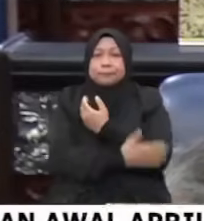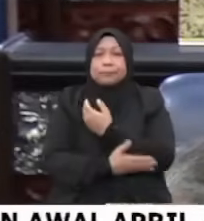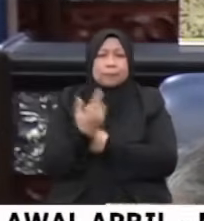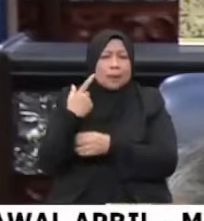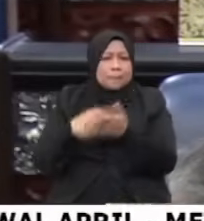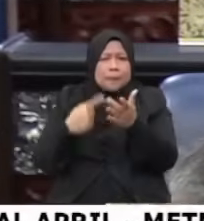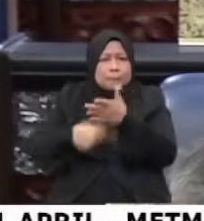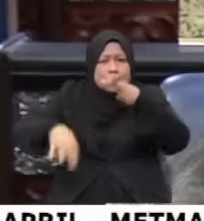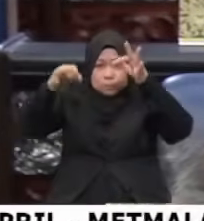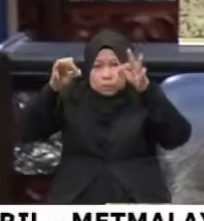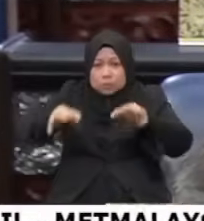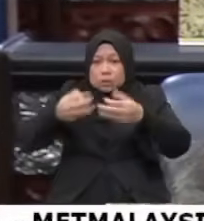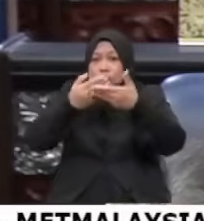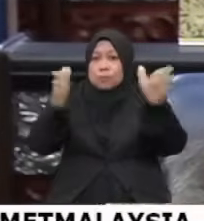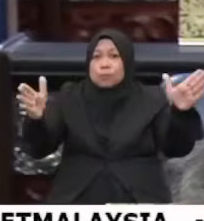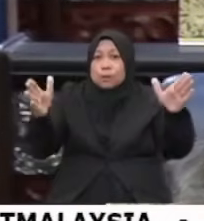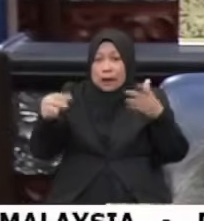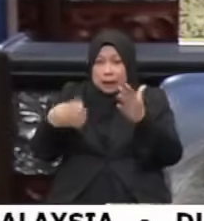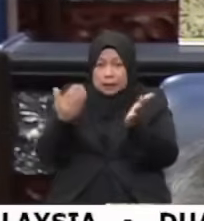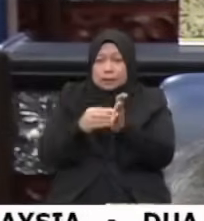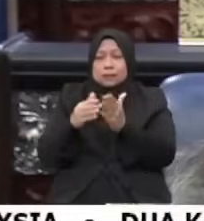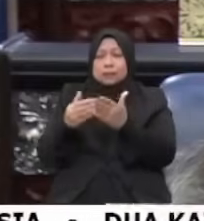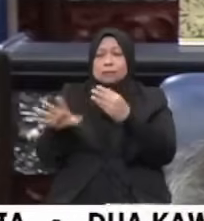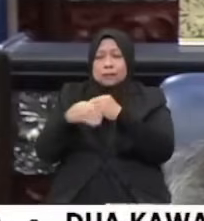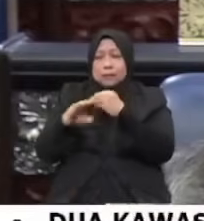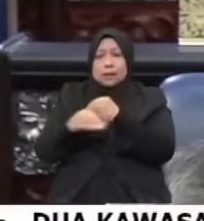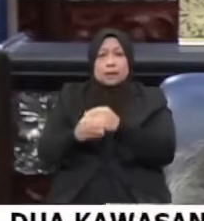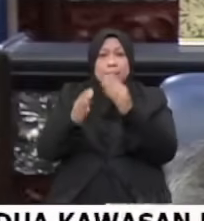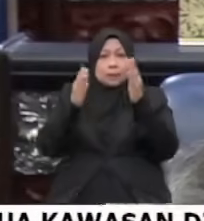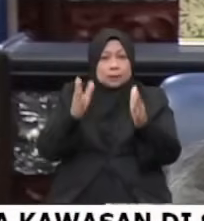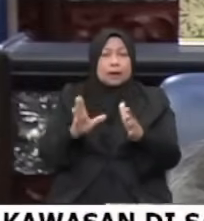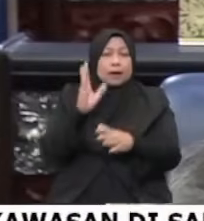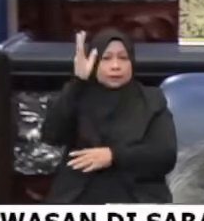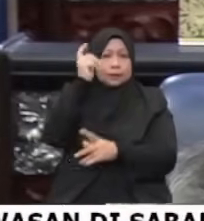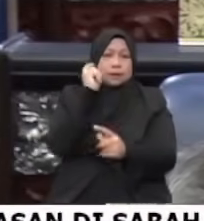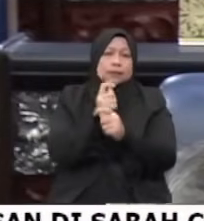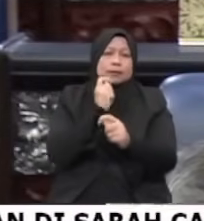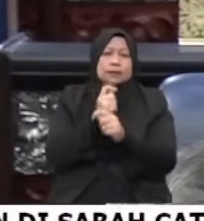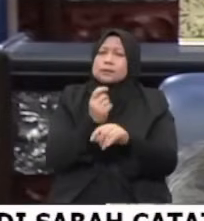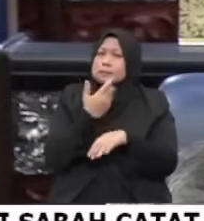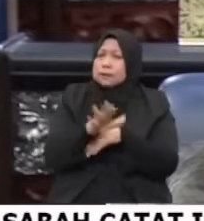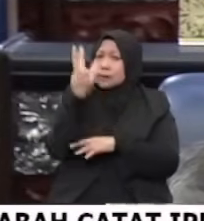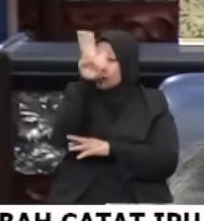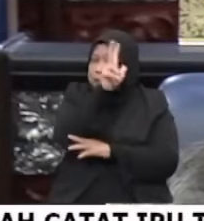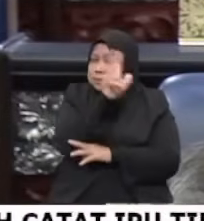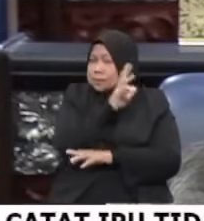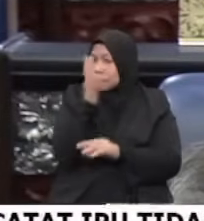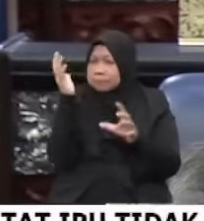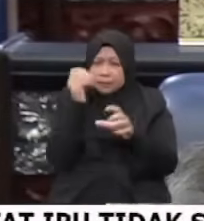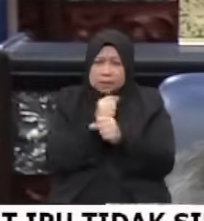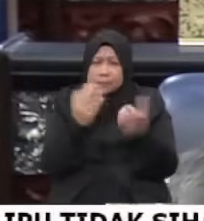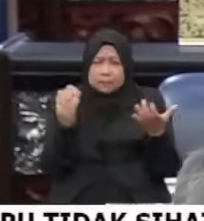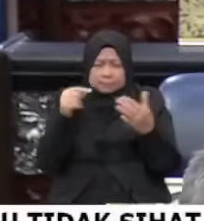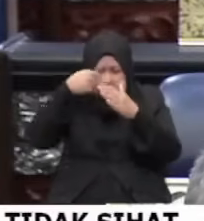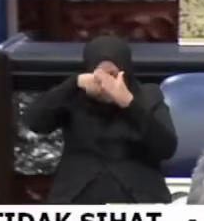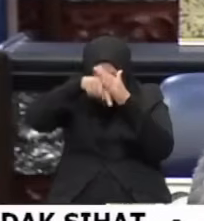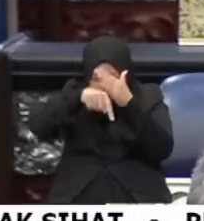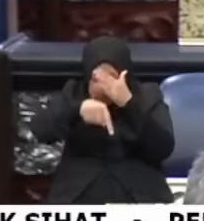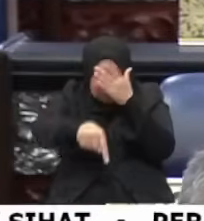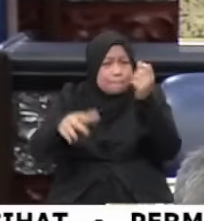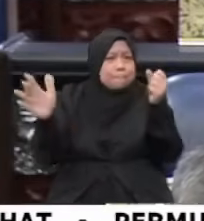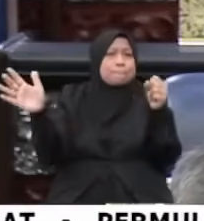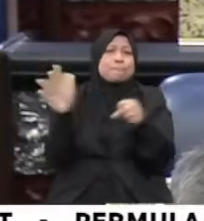keputusan berkenaan pembukaan semula kuata pekerja asing akan ditetapkan setelah kerajaan mendapat perincian